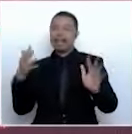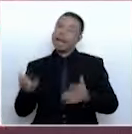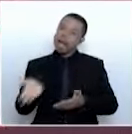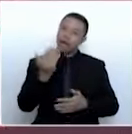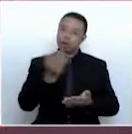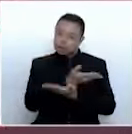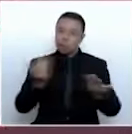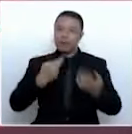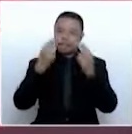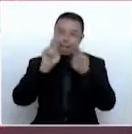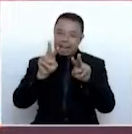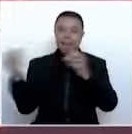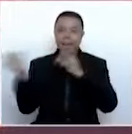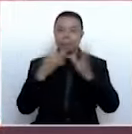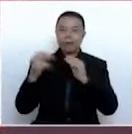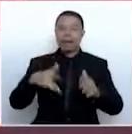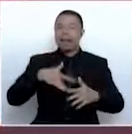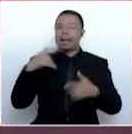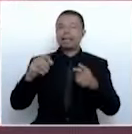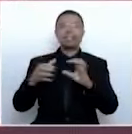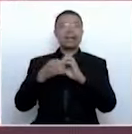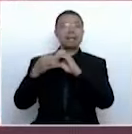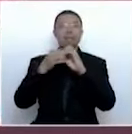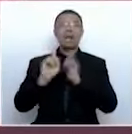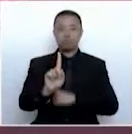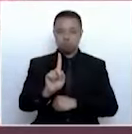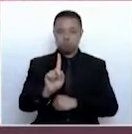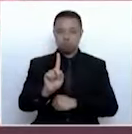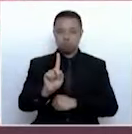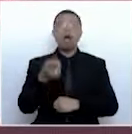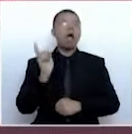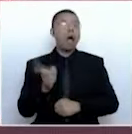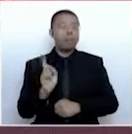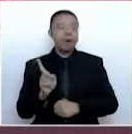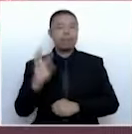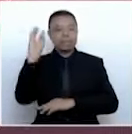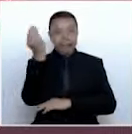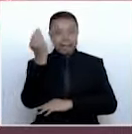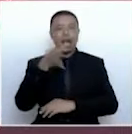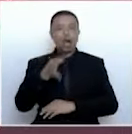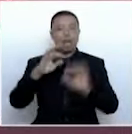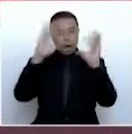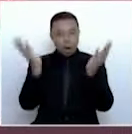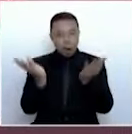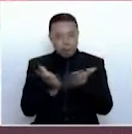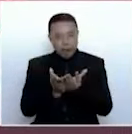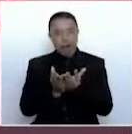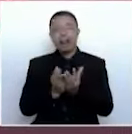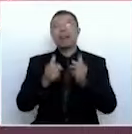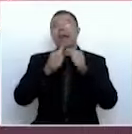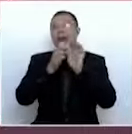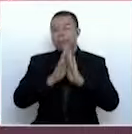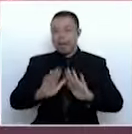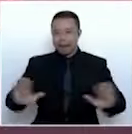Mari semua kita saksikan debat ini dengan rasa persatuan. Karena Jakarta kota global dengan penuh